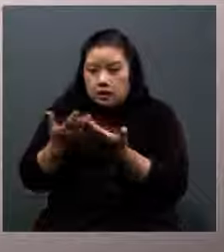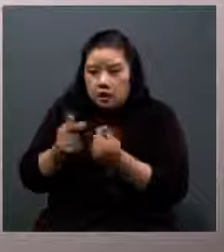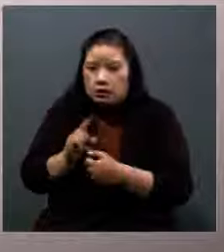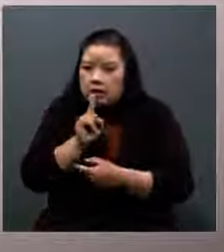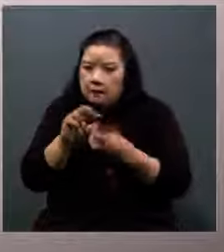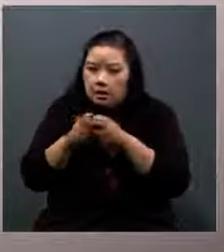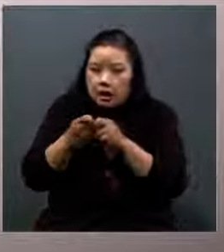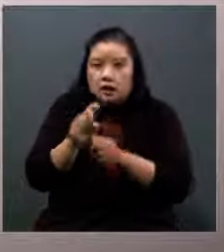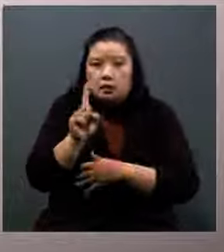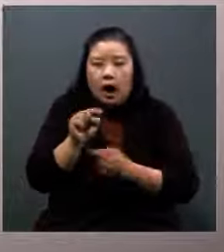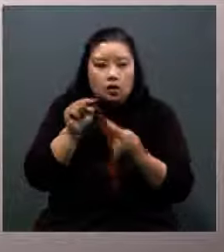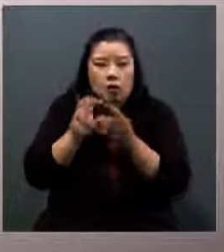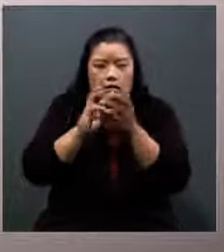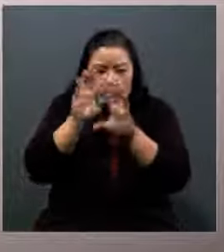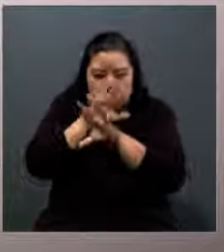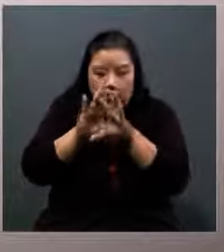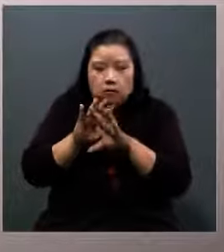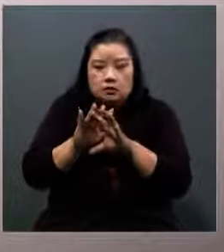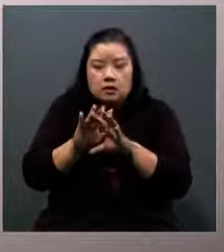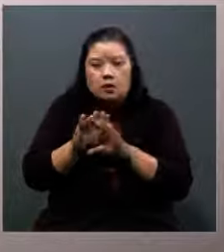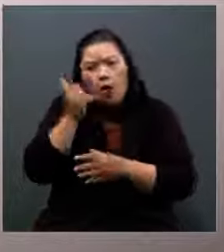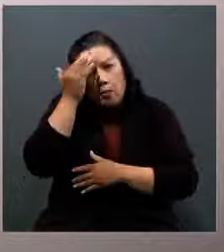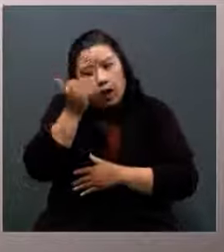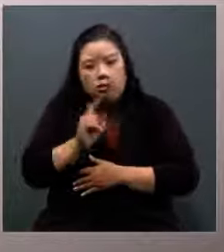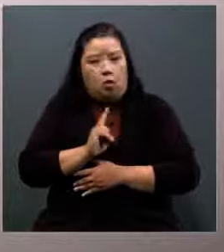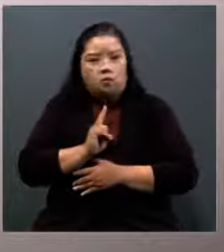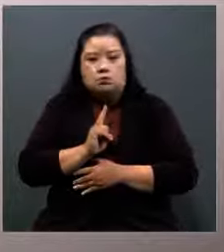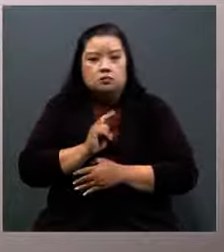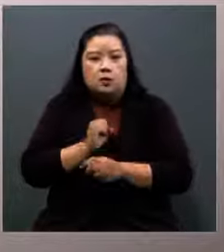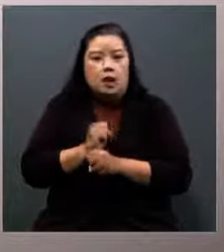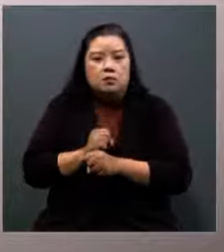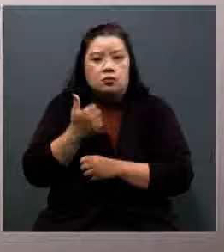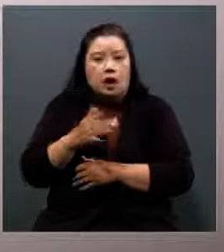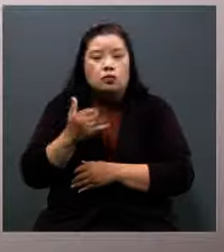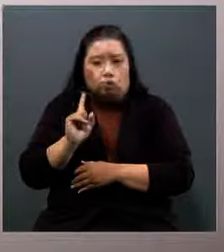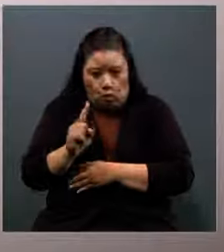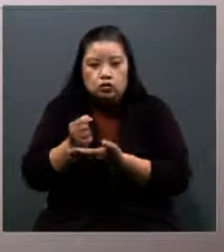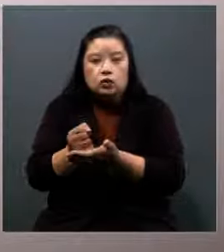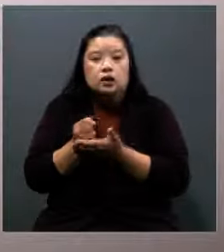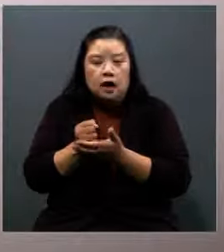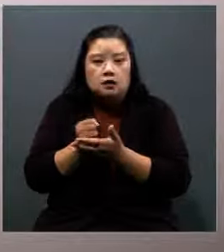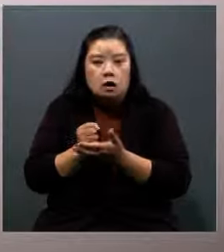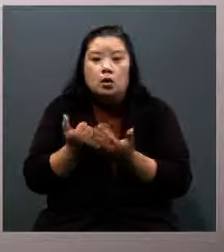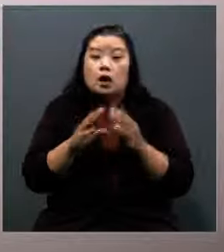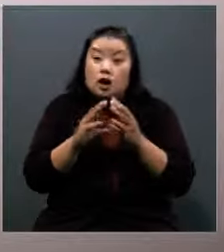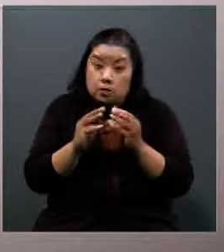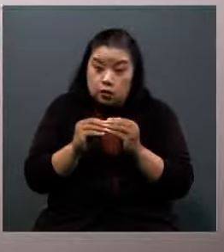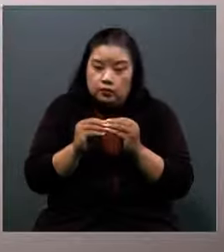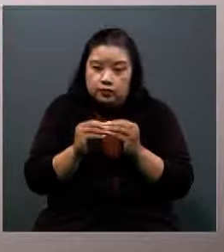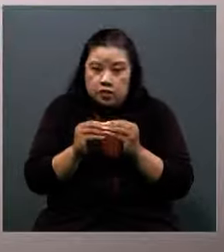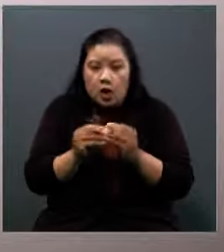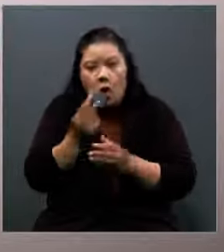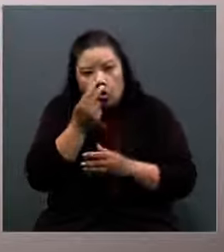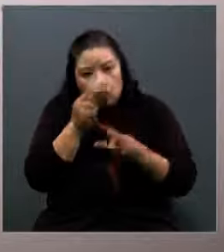าร่วมกับหน่วยงานที่เกี่ยวข้องทั้งหมดท่านบอกว่าทำคนเดียวไม่ได ้ ต้องร่วมกับหน่วยงานต่างๆเดี๋ยวเราไปดูภาพรวมสถานการณ์เรื่องฝุ่น